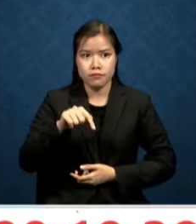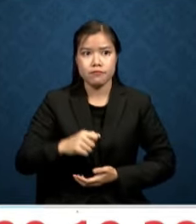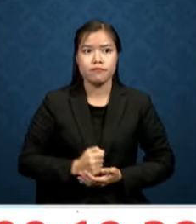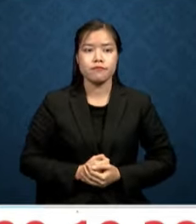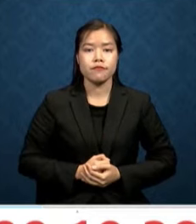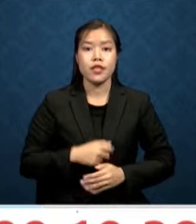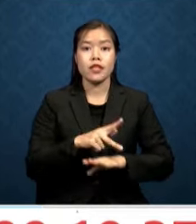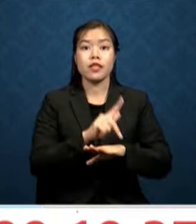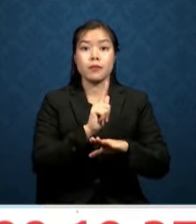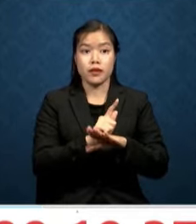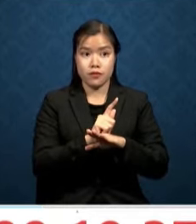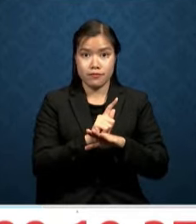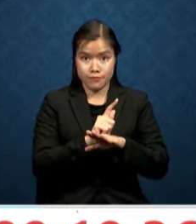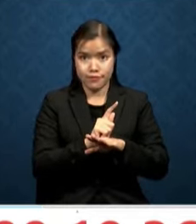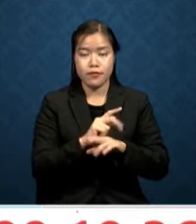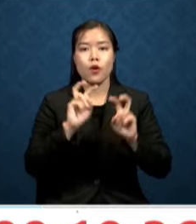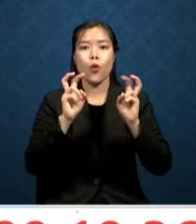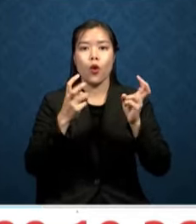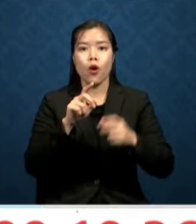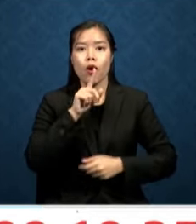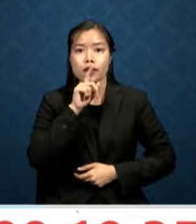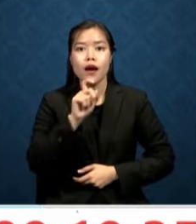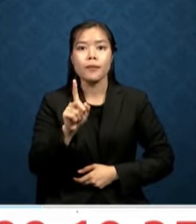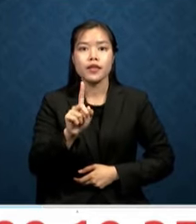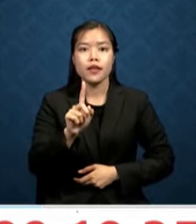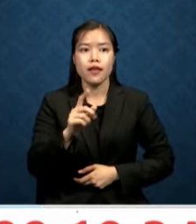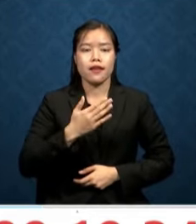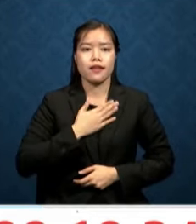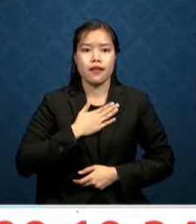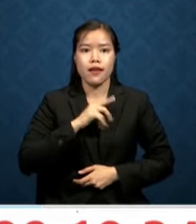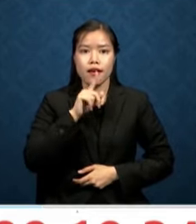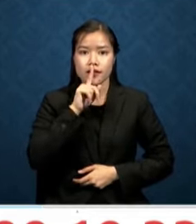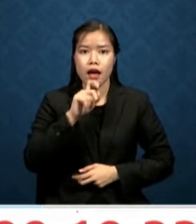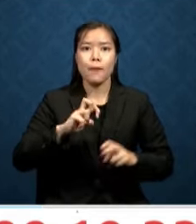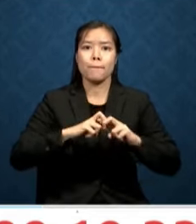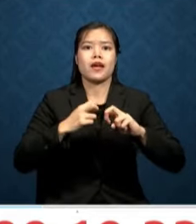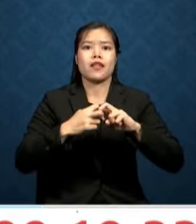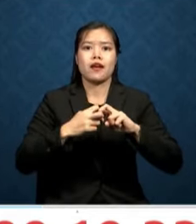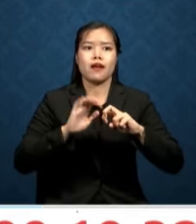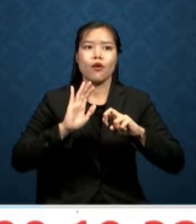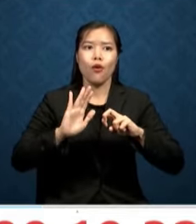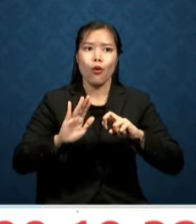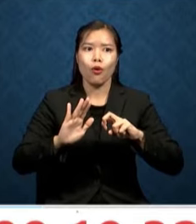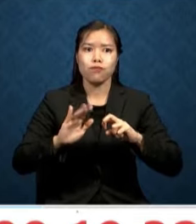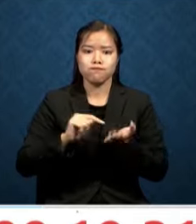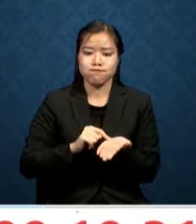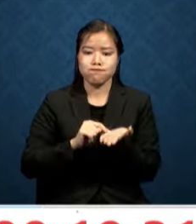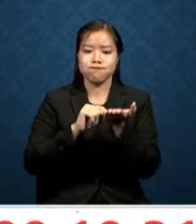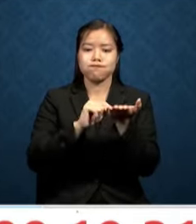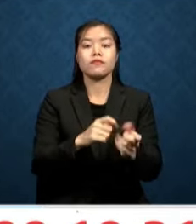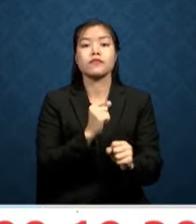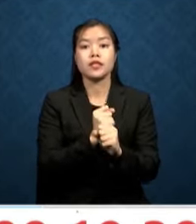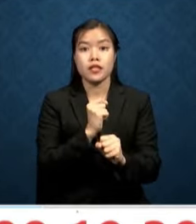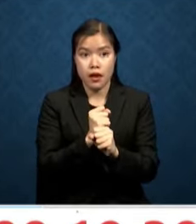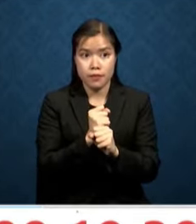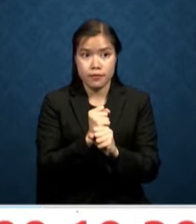ำกระทู้ถามของผมไปนะครับเรื่องของกรณีที่ผมจะถามเนี่ยคือเป็นปัญหาของการนำนโยบายไปปฏิบัติโดยเฉพาะเรื่